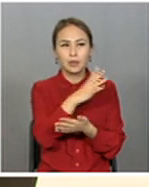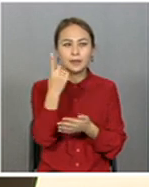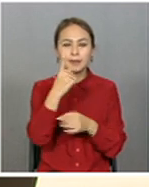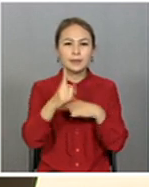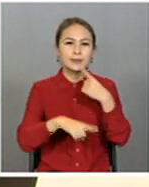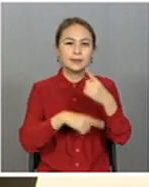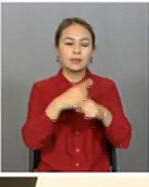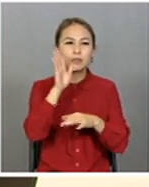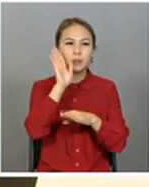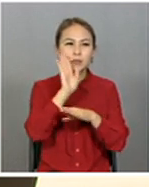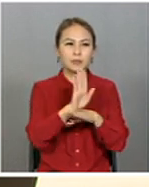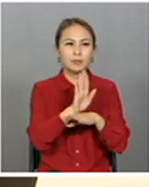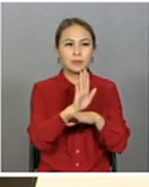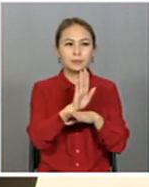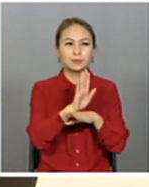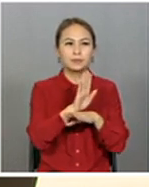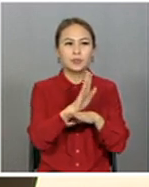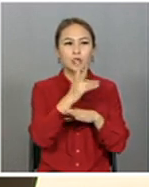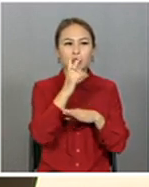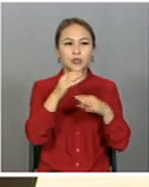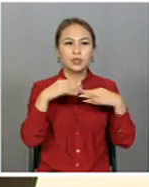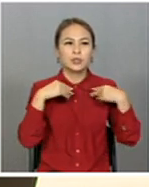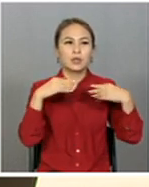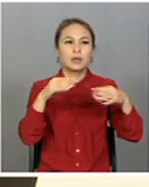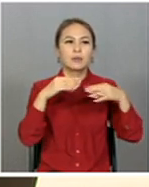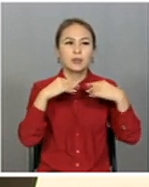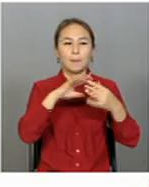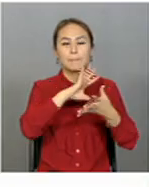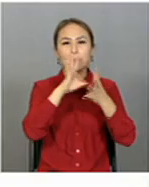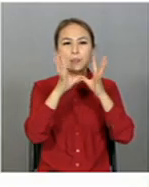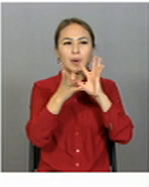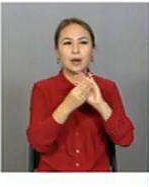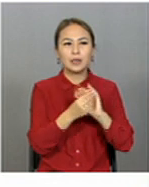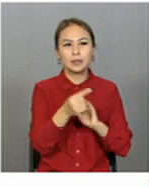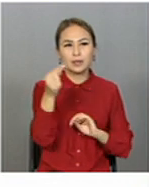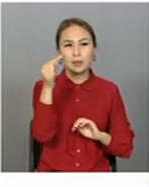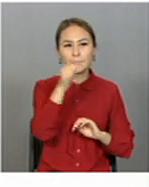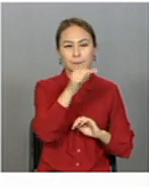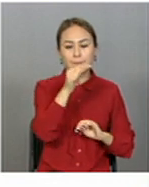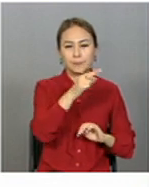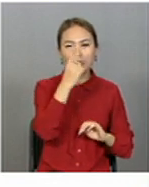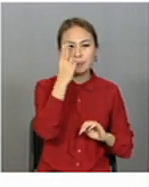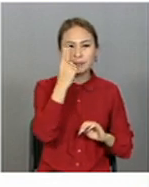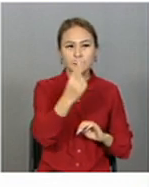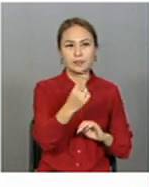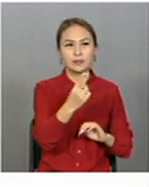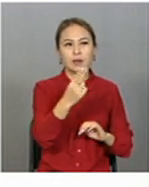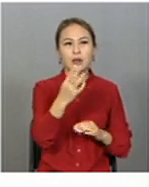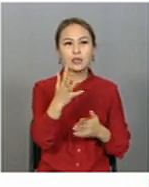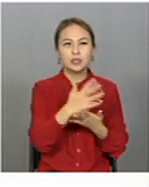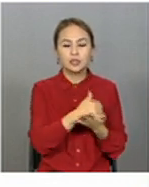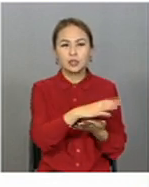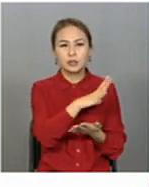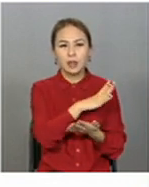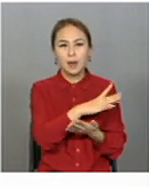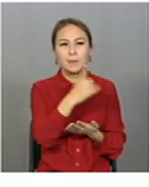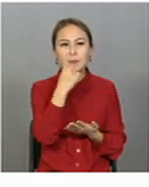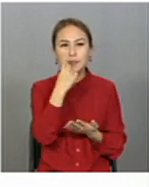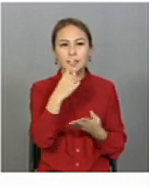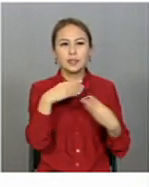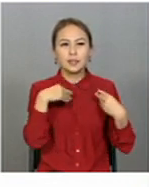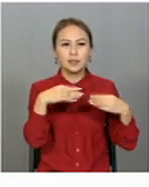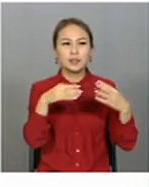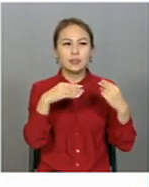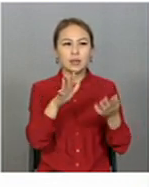назар аударайық. 3 егіз алқабынан барлығы 1000 центнер астық жиналды.